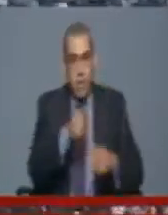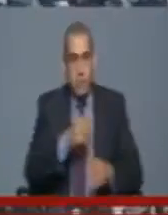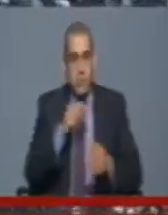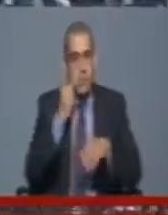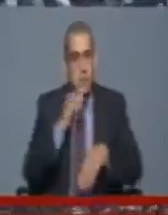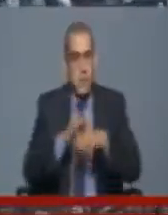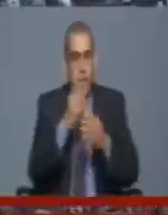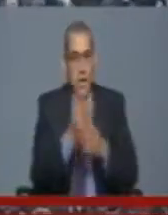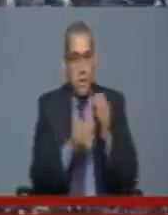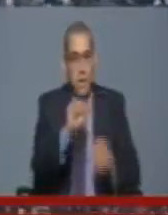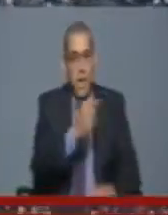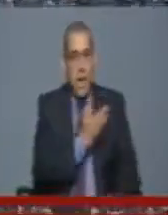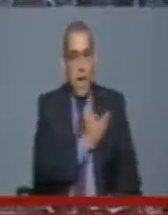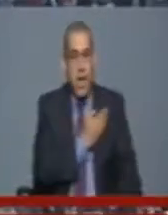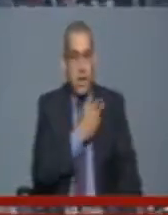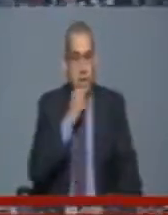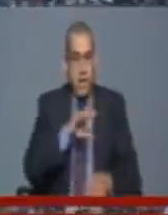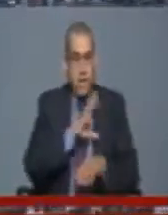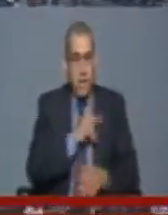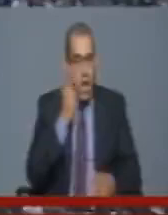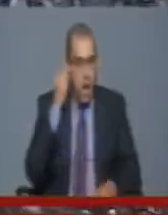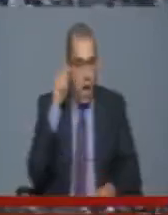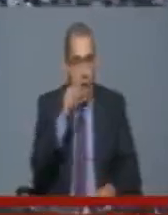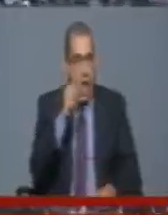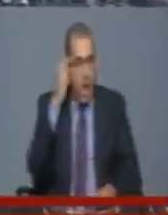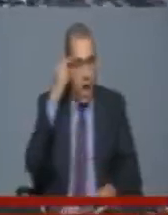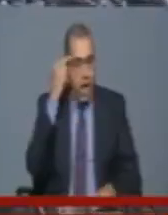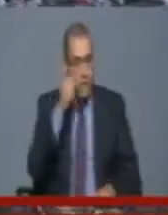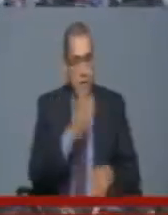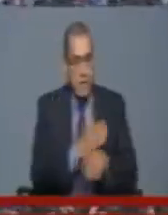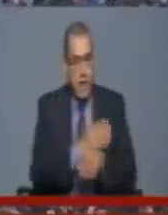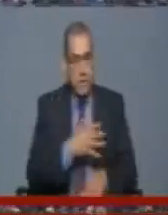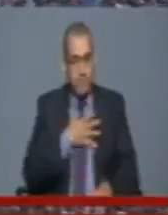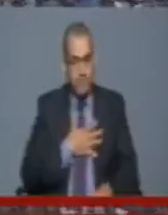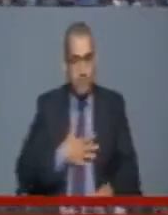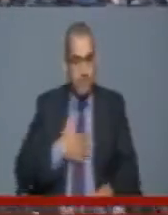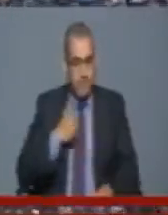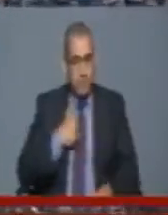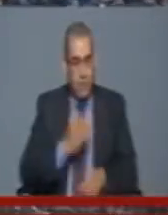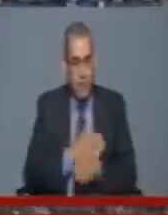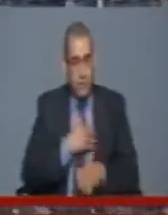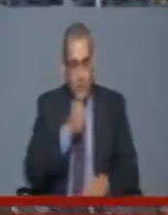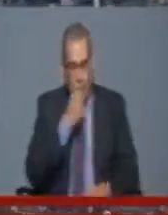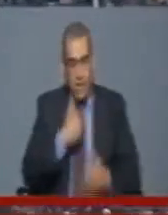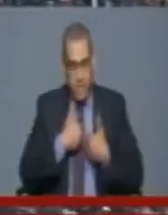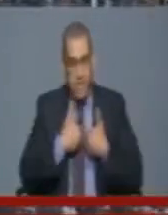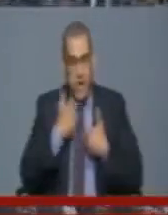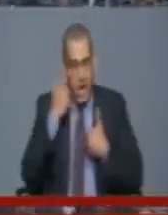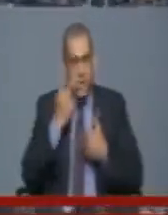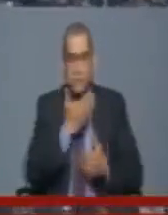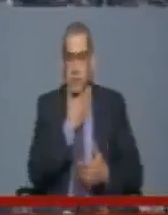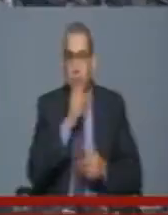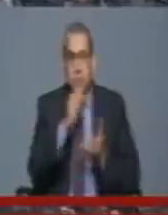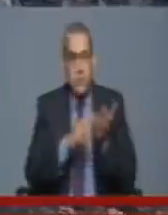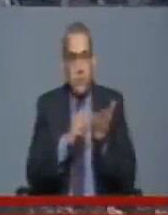غزة تحديدا، لأننا نعلم جيدا ما هم فيه الآن ونتألم معهم وسوف نلبي كل احتياجاتهم. وهذه كانت